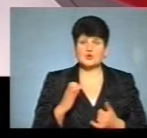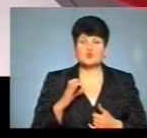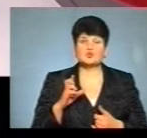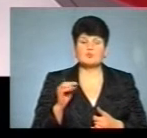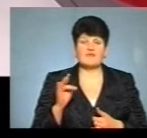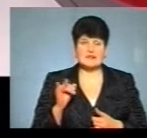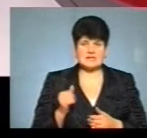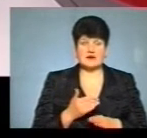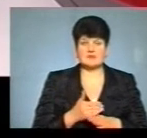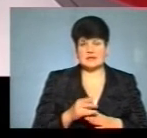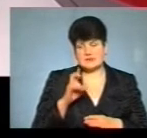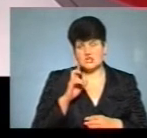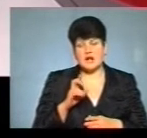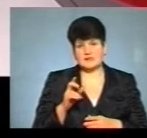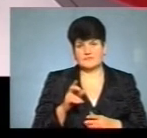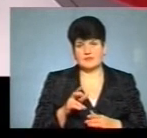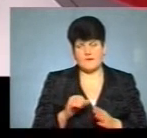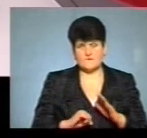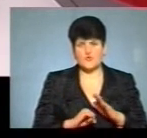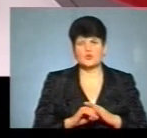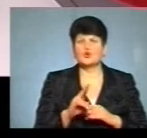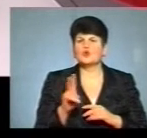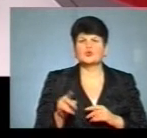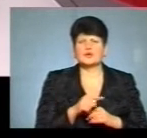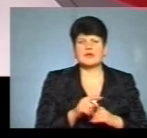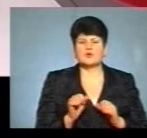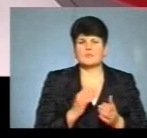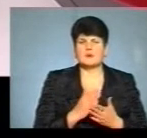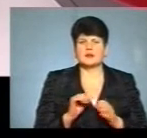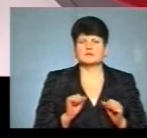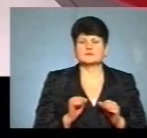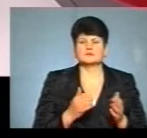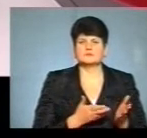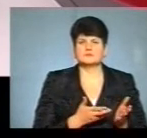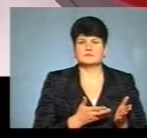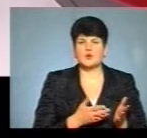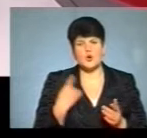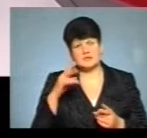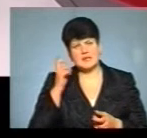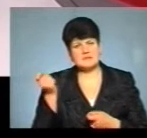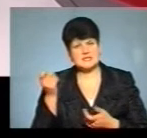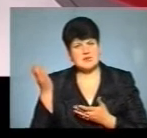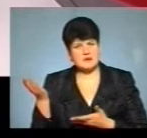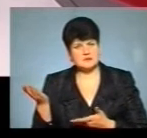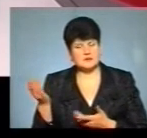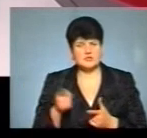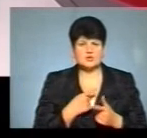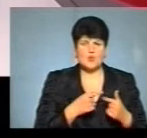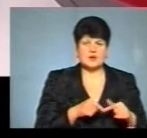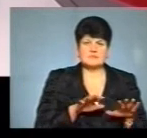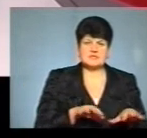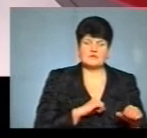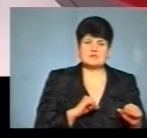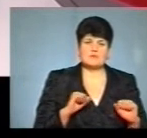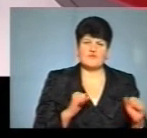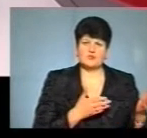яка виділяється державною фонду, чи хто нею має бути розпорядником? Обласна адміністрація чи органи місцевого